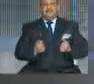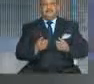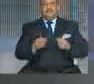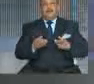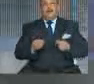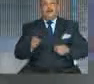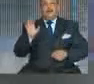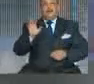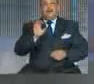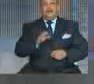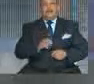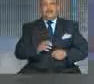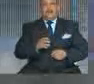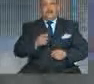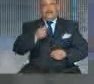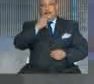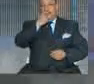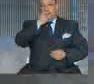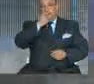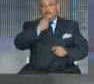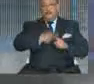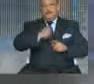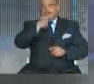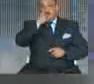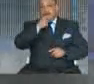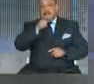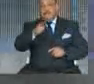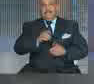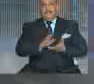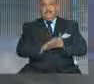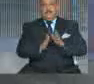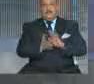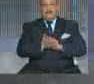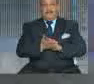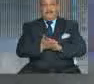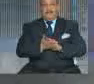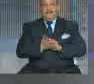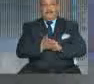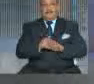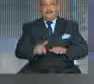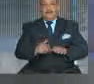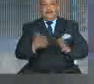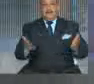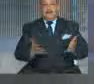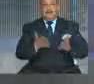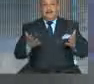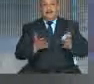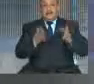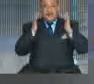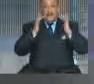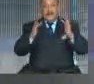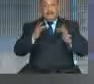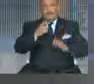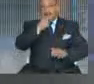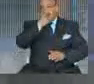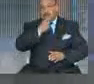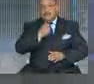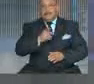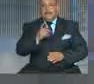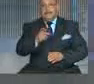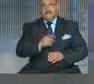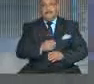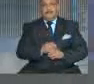المتوسطة الدولية لتنمية الثقافات نظمت المهرجان الجهوي للمسرح بدور الثقافة والشباب، وتضمن برنامج هذه